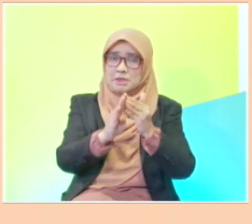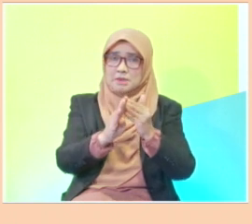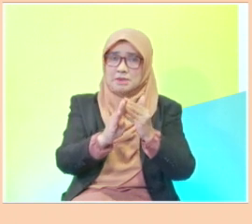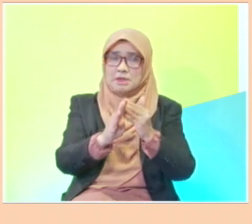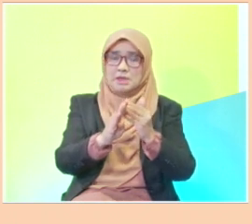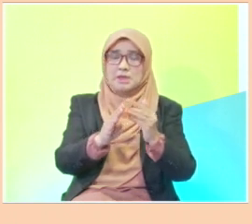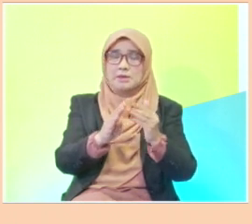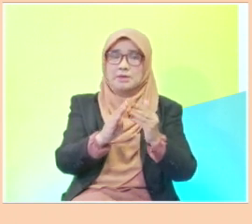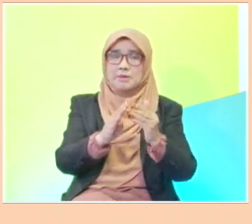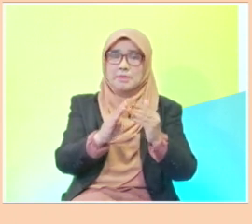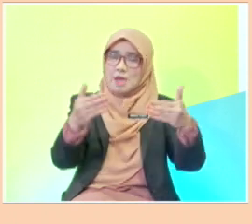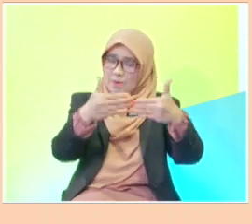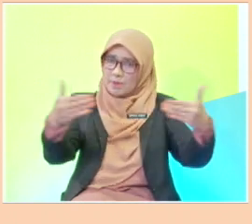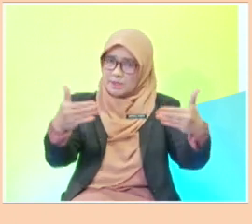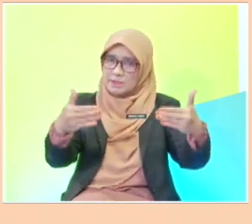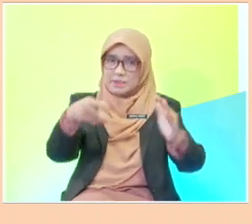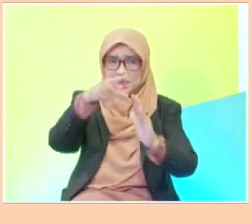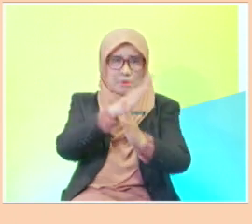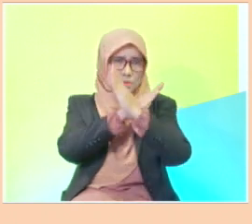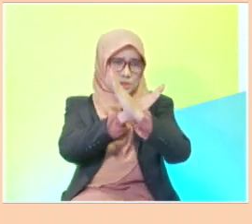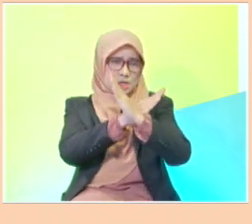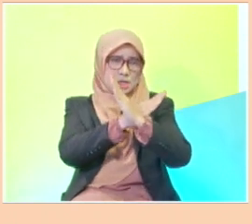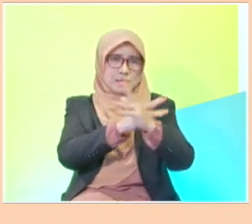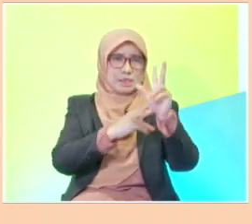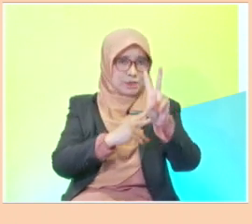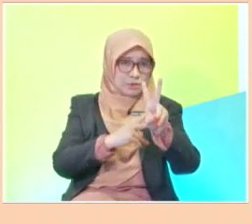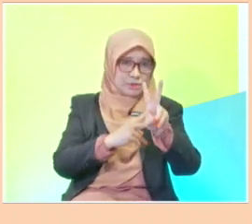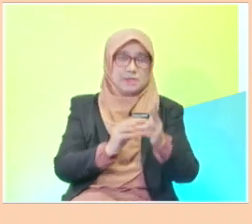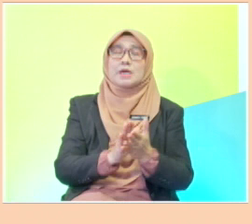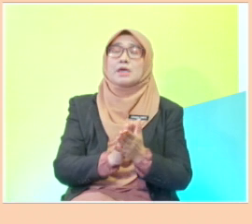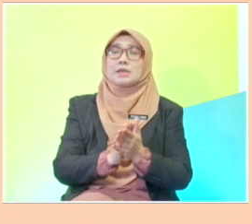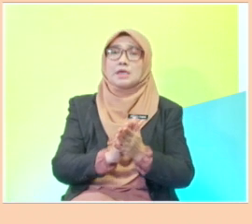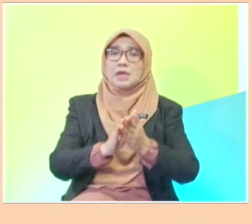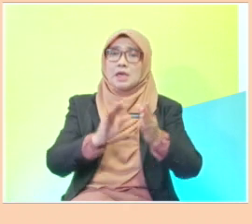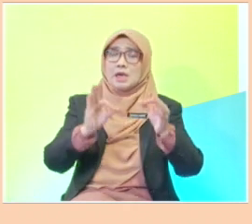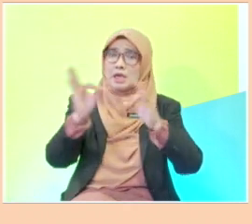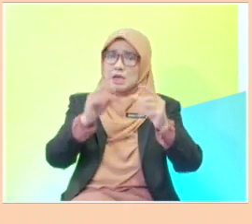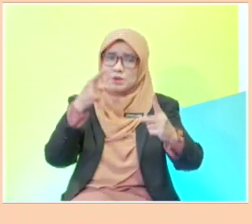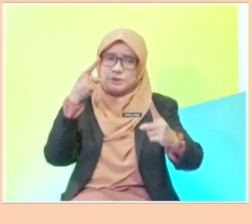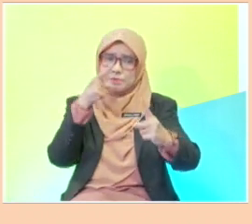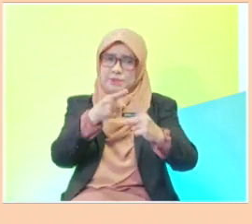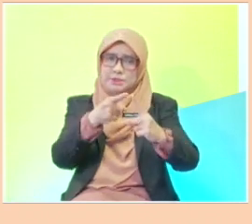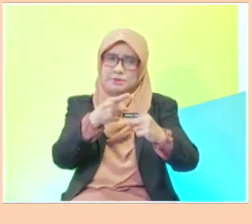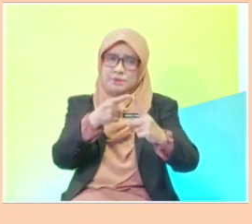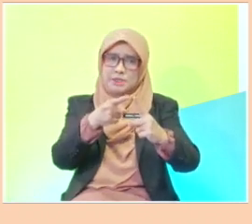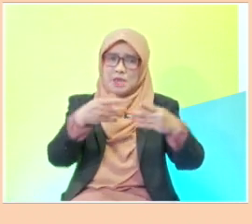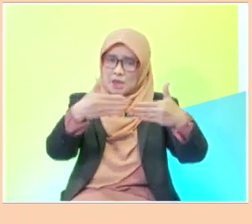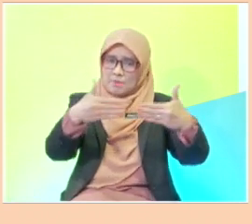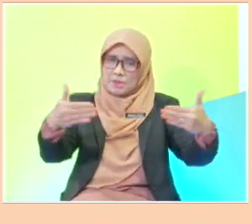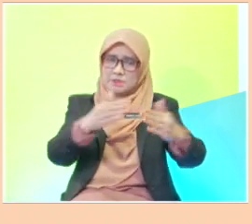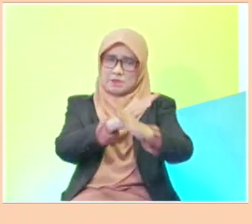pertahanan kedua. Untuk pertahanan yang spesifik, dia adalah barisan pertahanan ketiga. Jadi ada 3